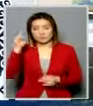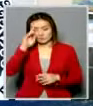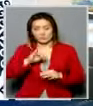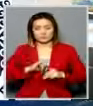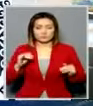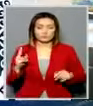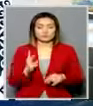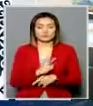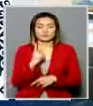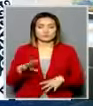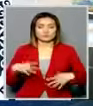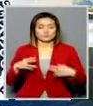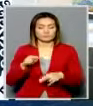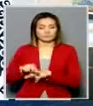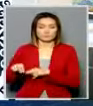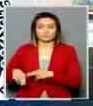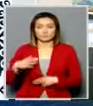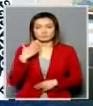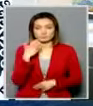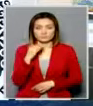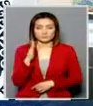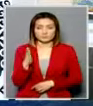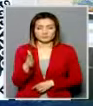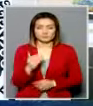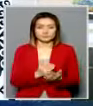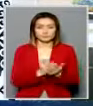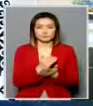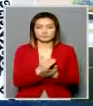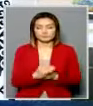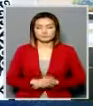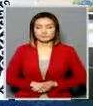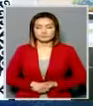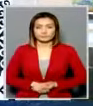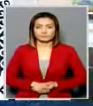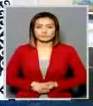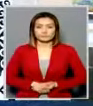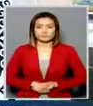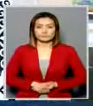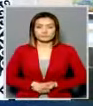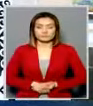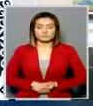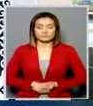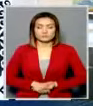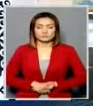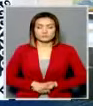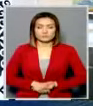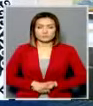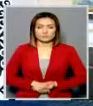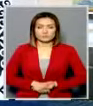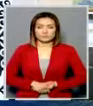жаңағы оқушыларды дайындауда олардың әлеуеті жоғары болғандықтан ол орындарға жетіп жүр. Сондықтан да біз